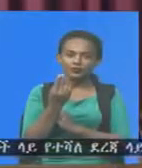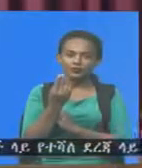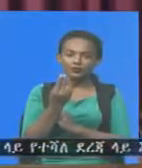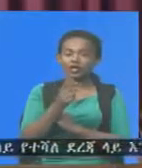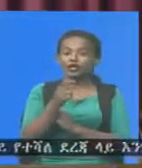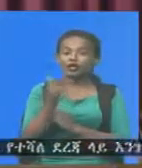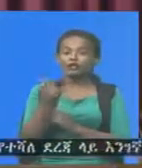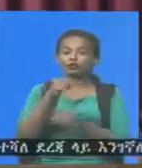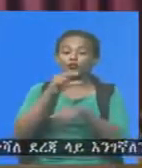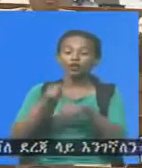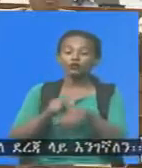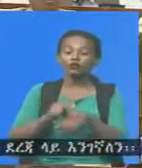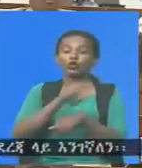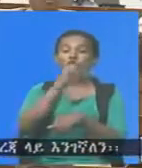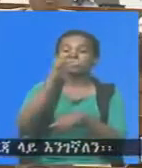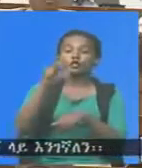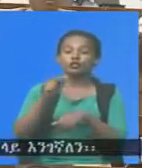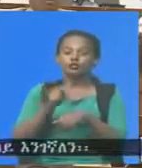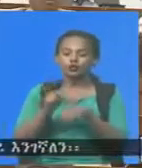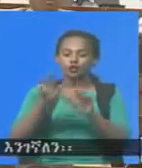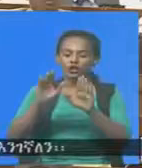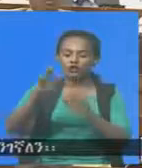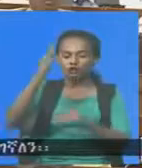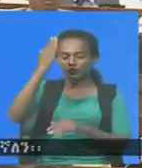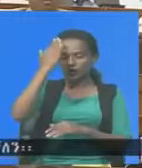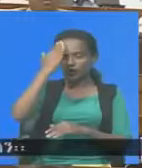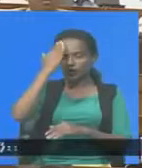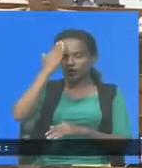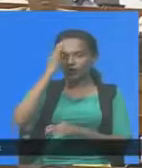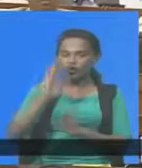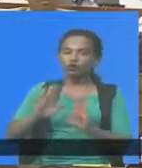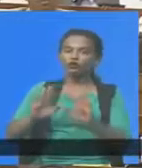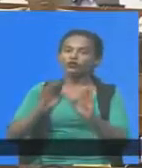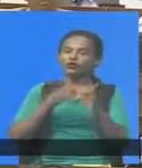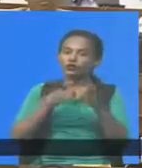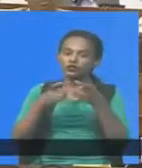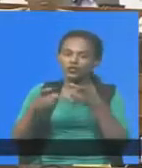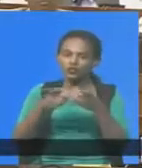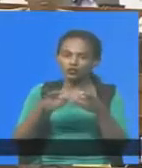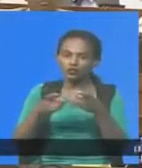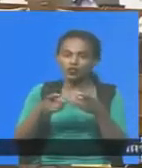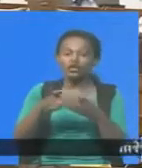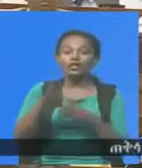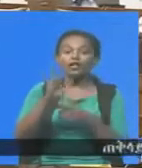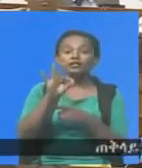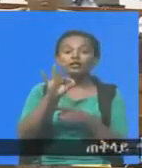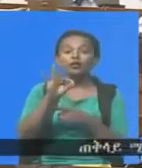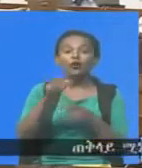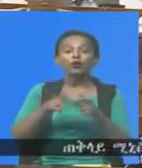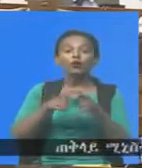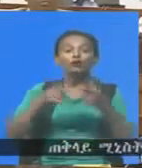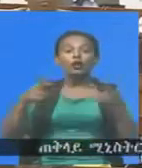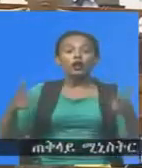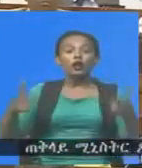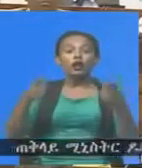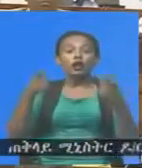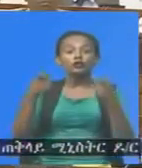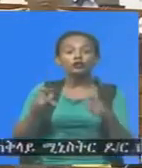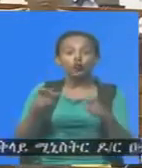ብሔሮች፣ ብሔረሰቦች ራሳቸውን እንዲያቁ ራሳቸው እንዲያስተዳድሩ ያስገኛቸውን ታላላቅ ድሎች